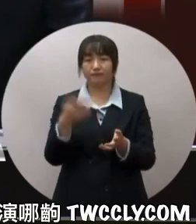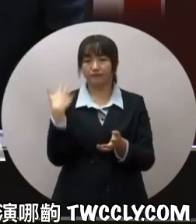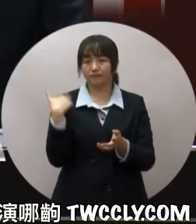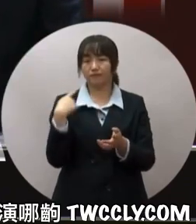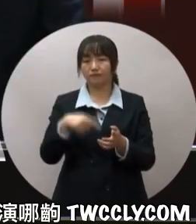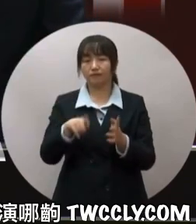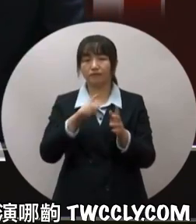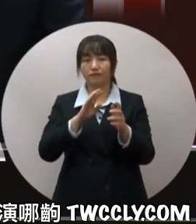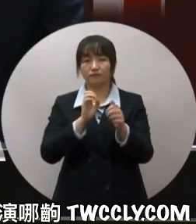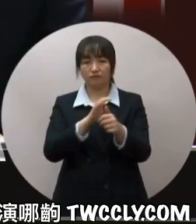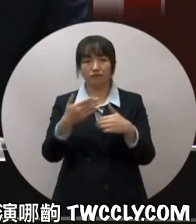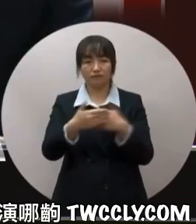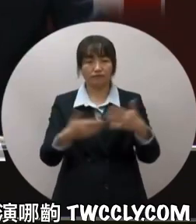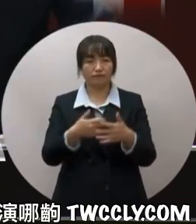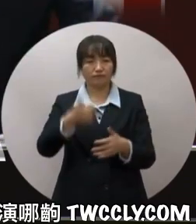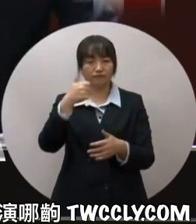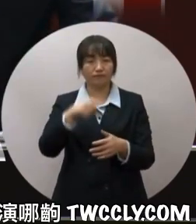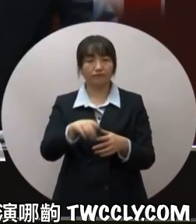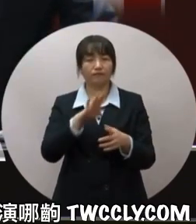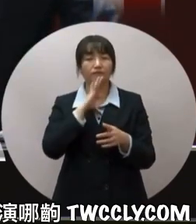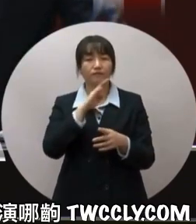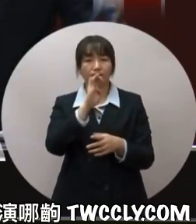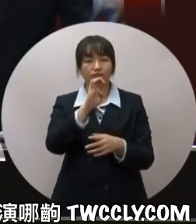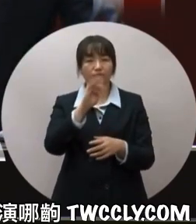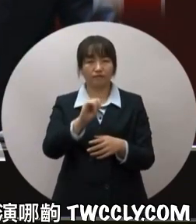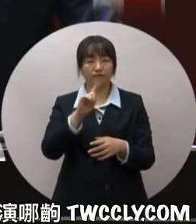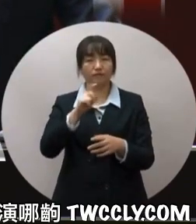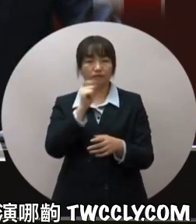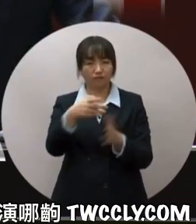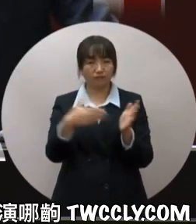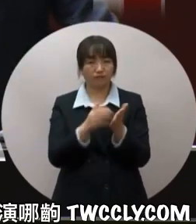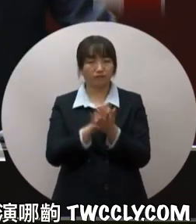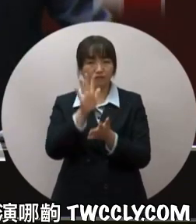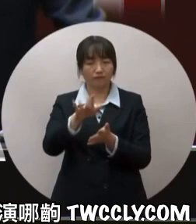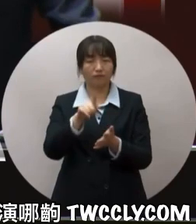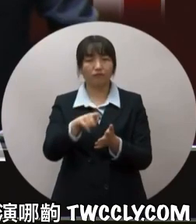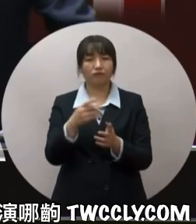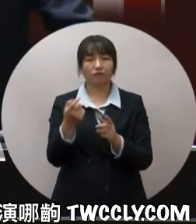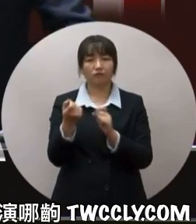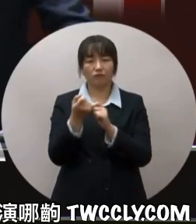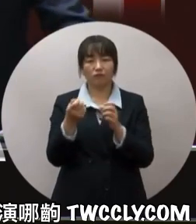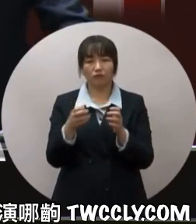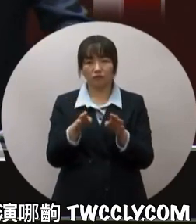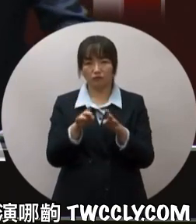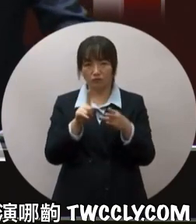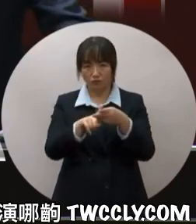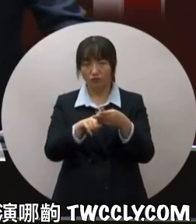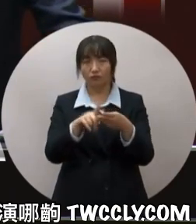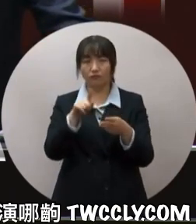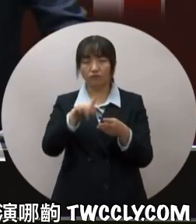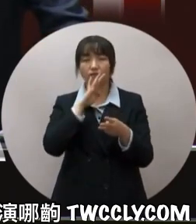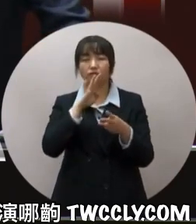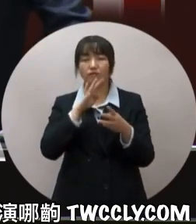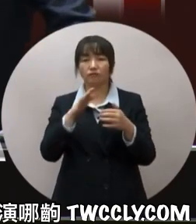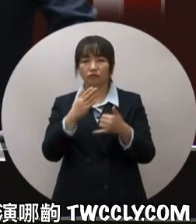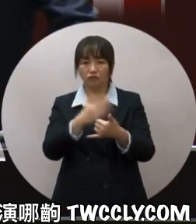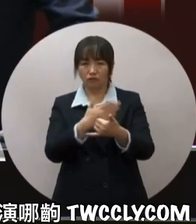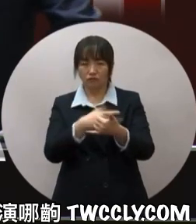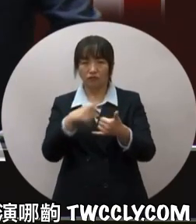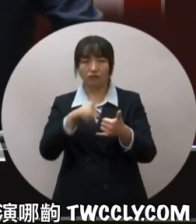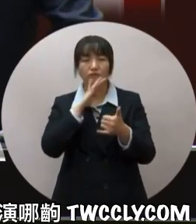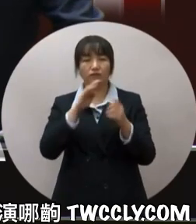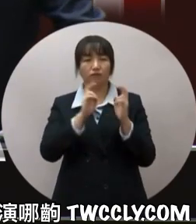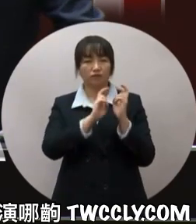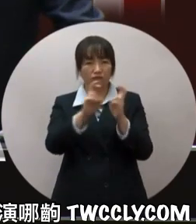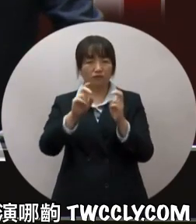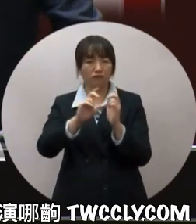當時我有跟我們的部長提到說這個EMU900買完之後我們希望因為剛開始最主要大概就是西部都會的這樣一個電